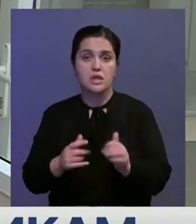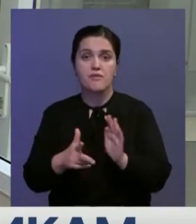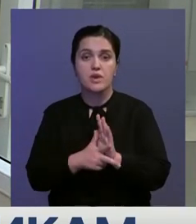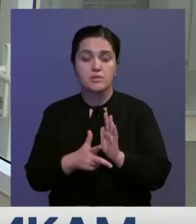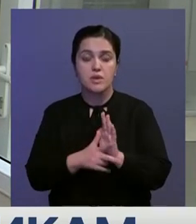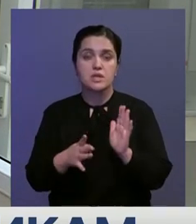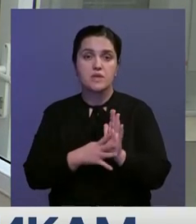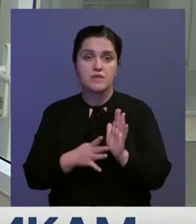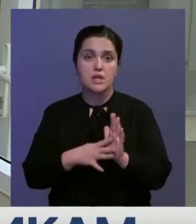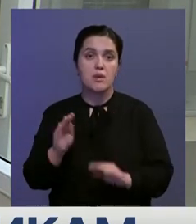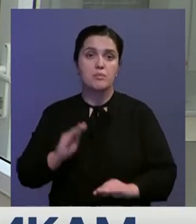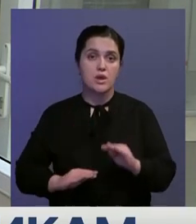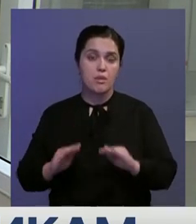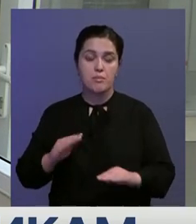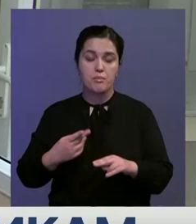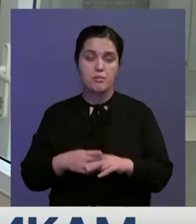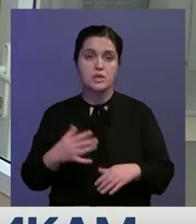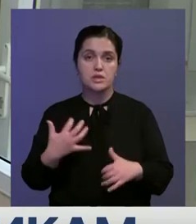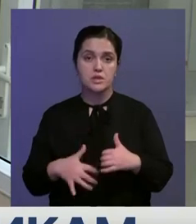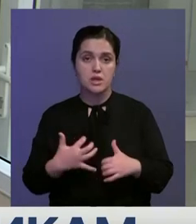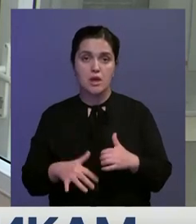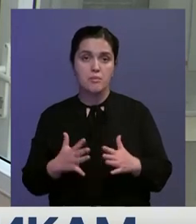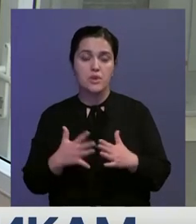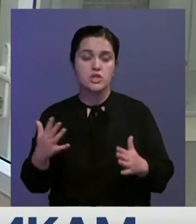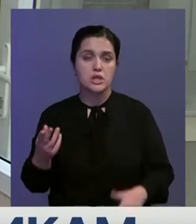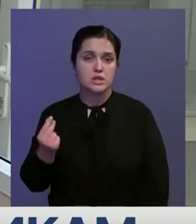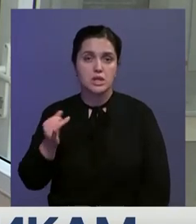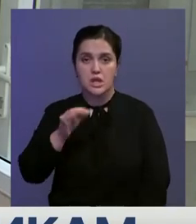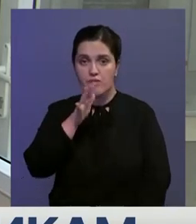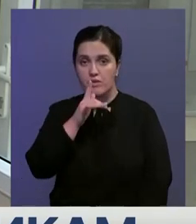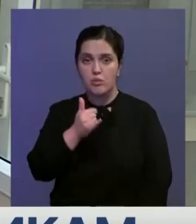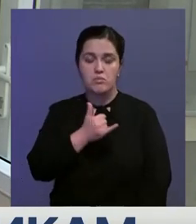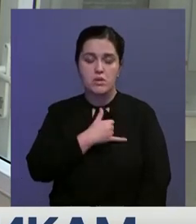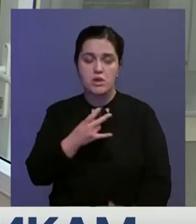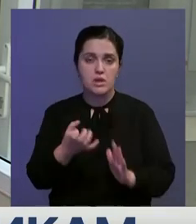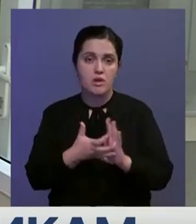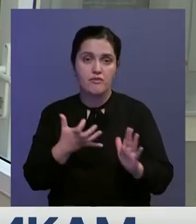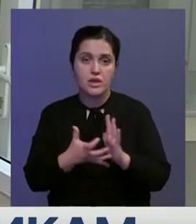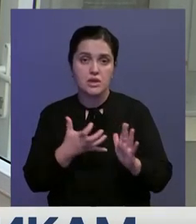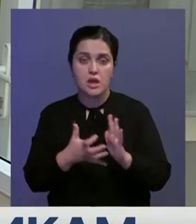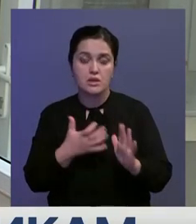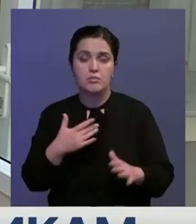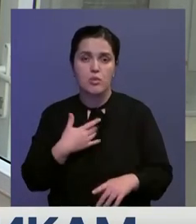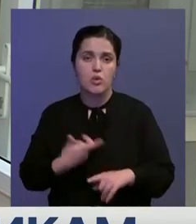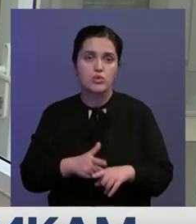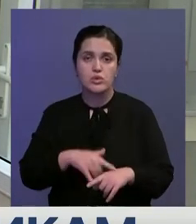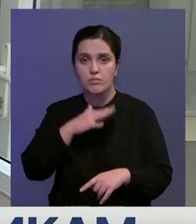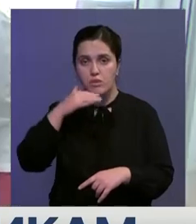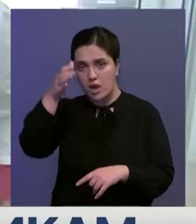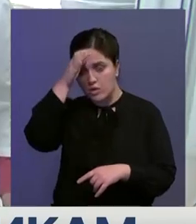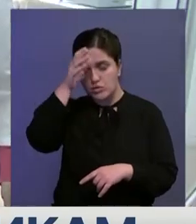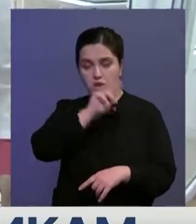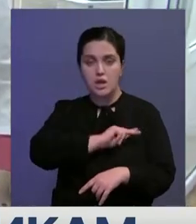8-9 препаратов. Это как минимум. Нужны большие деньги и время, которого у меня тоже нет. У меня очень много научной